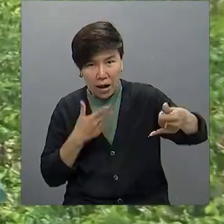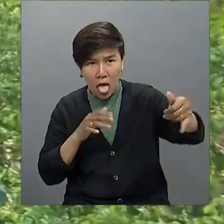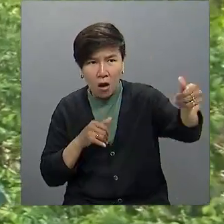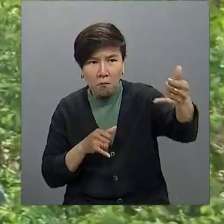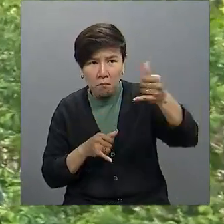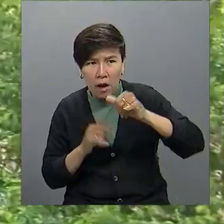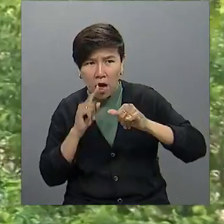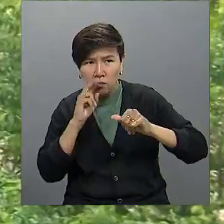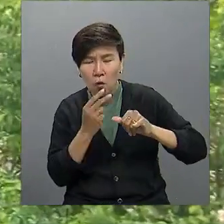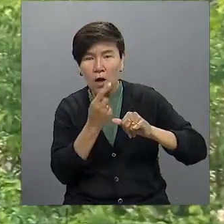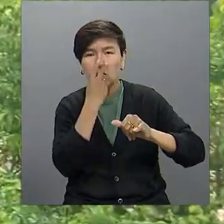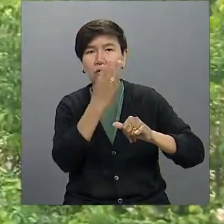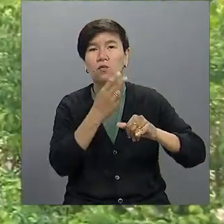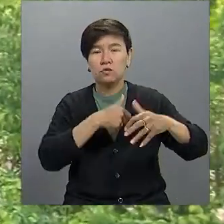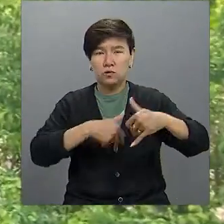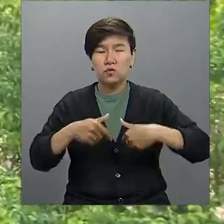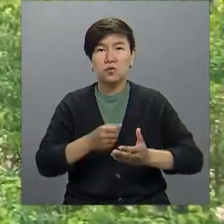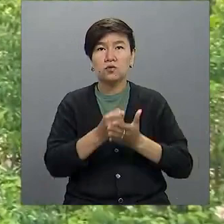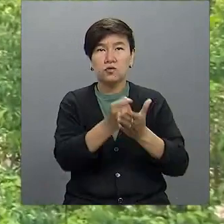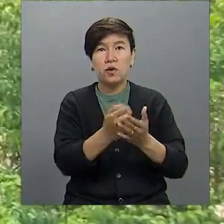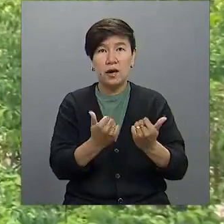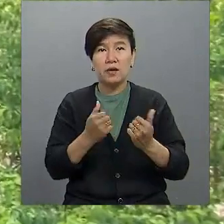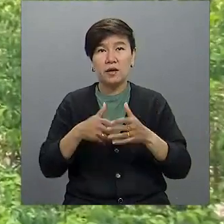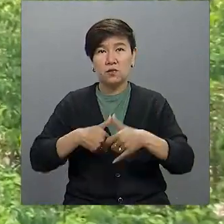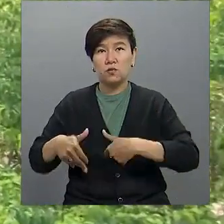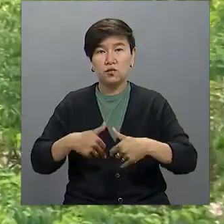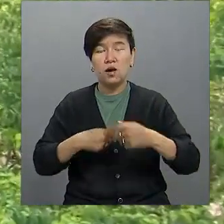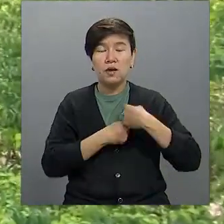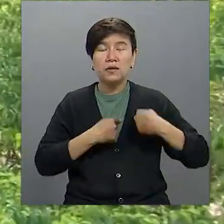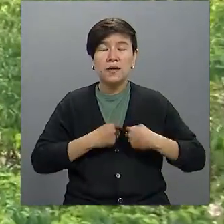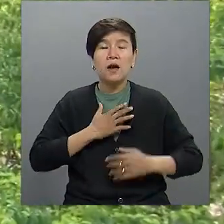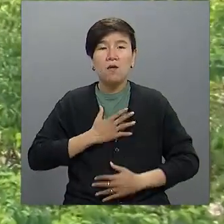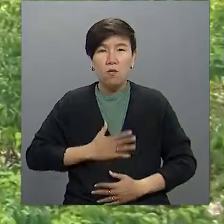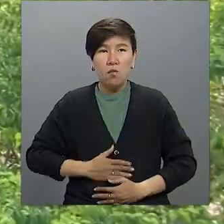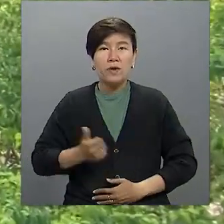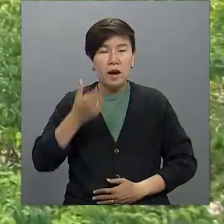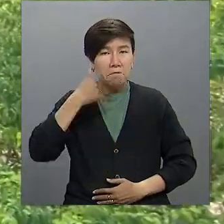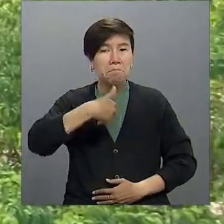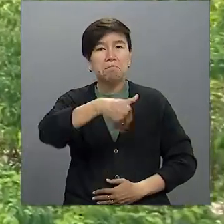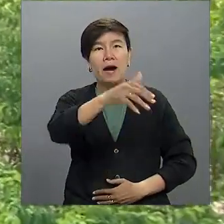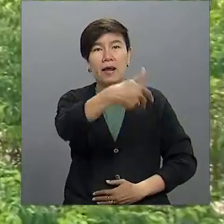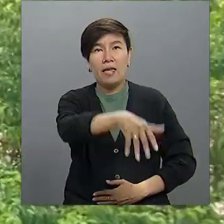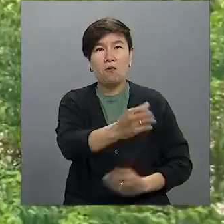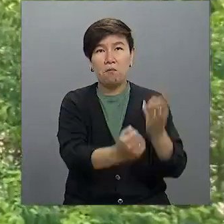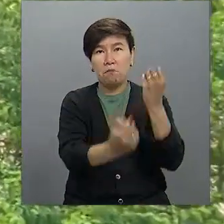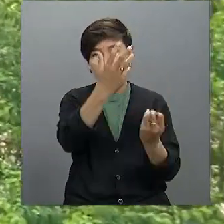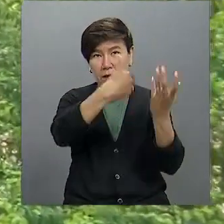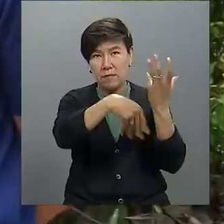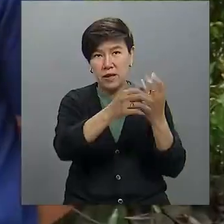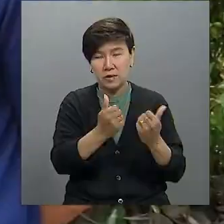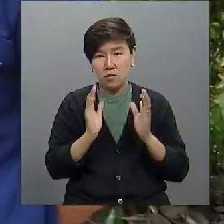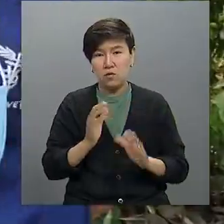าน ก็คือตอนนี้ชาวบ้านก็สบายใจได้แล้วใช่ไหมครับ ใช่ครับ ตอนนี้ แต่ท่านนี้ทั้งนั้นก็เจ้าที่ก็ต้องคอยเฝ้าระวังเผื่อเขาจะกลับลงม